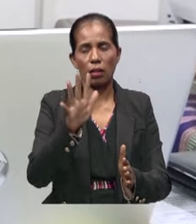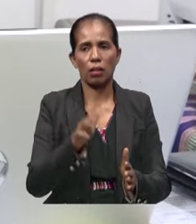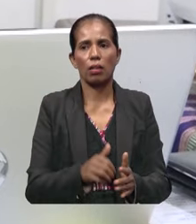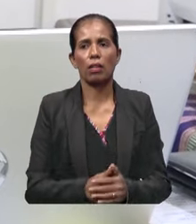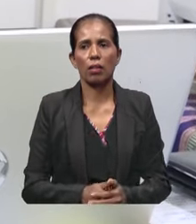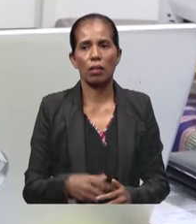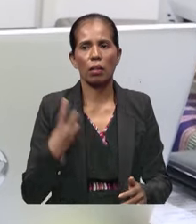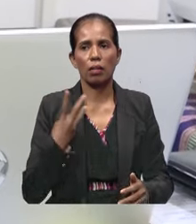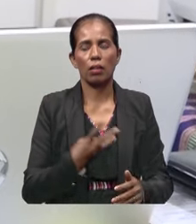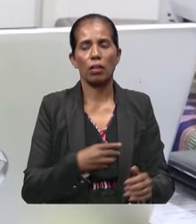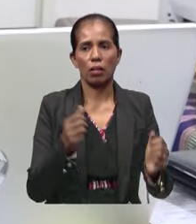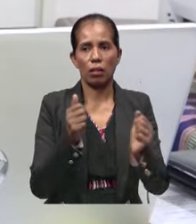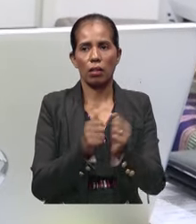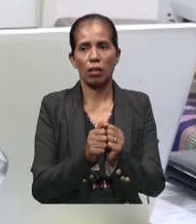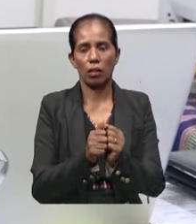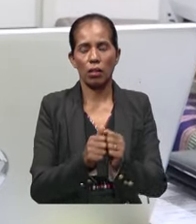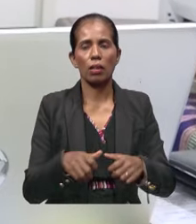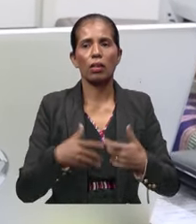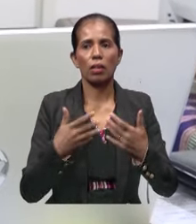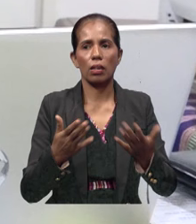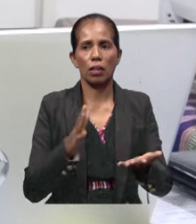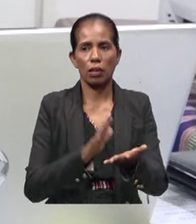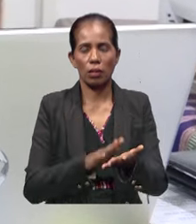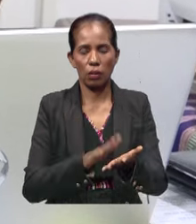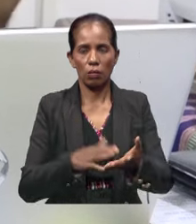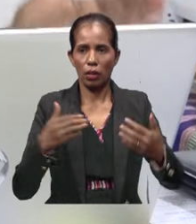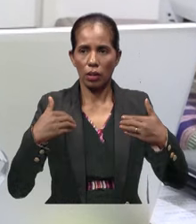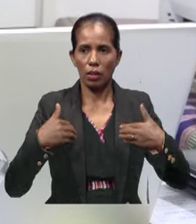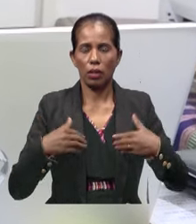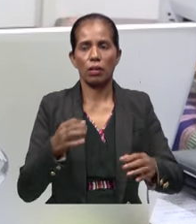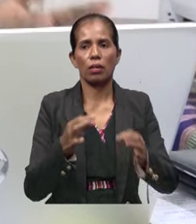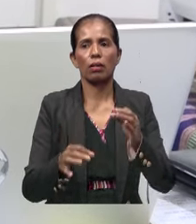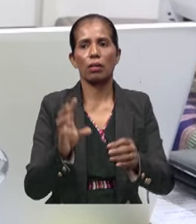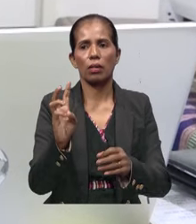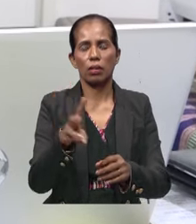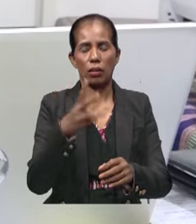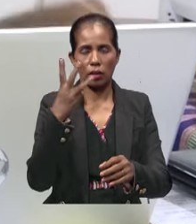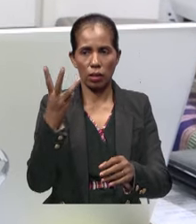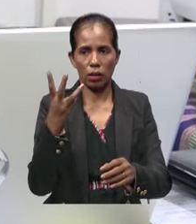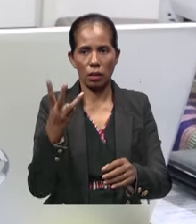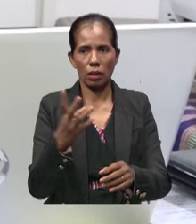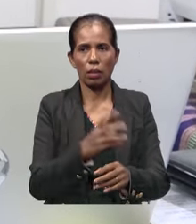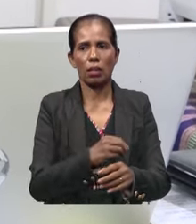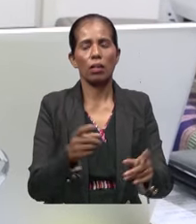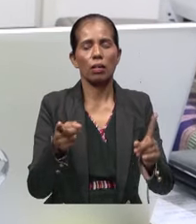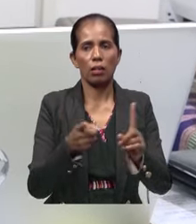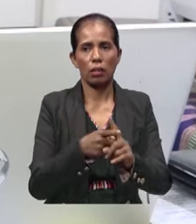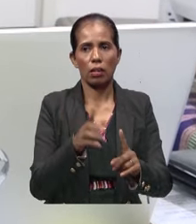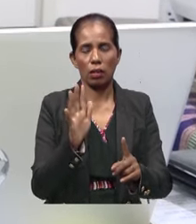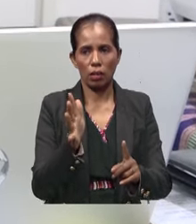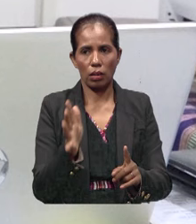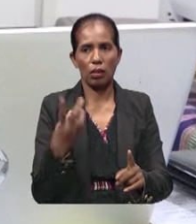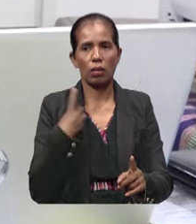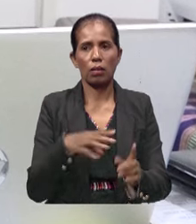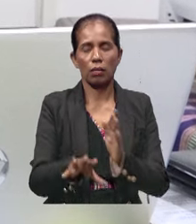ne ita surade aulas ne hira maka ye skola ne existi. Kan nia 16 salas, anta 16 ne bezes de 45 ne ita